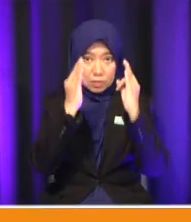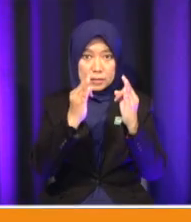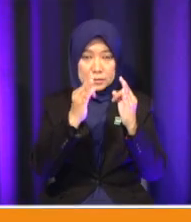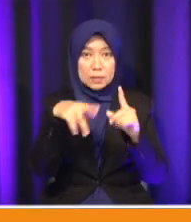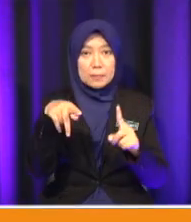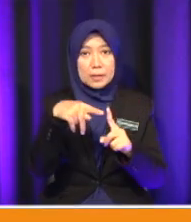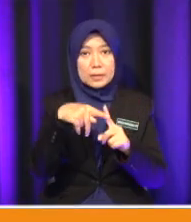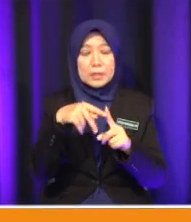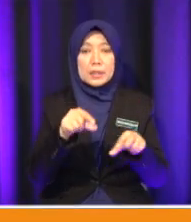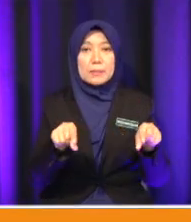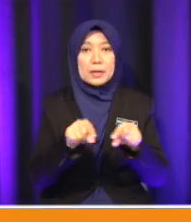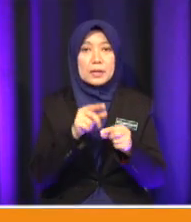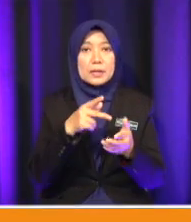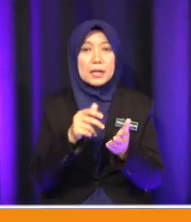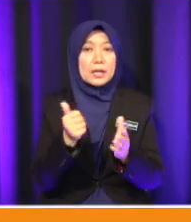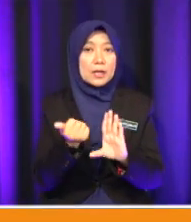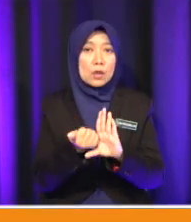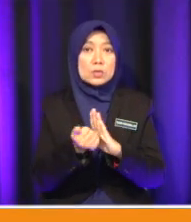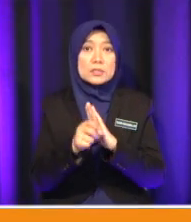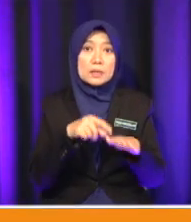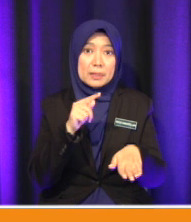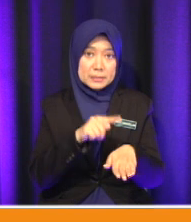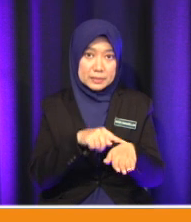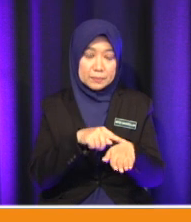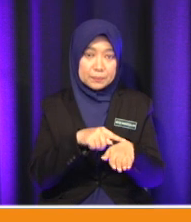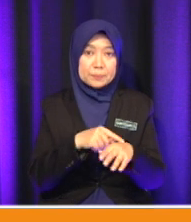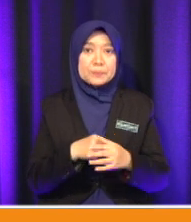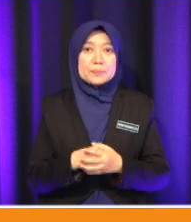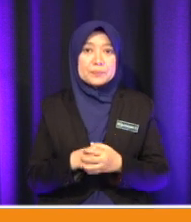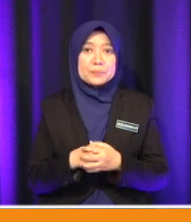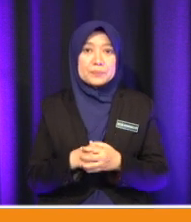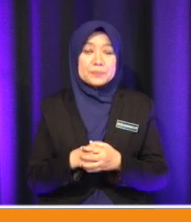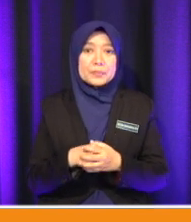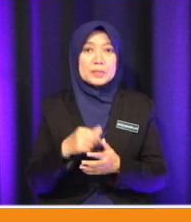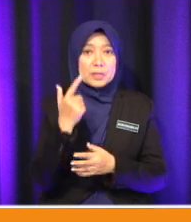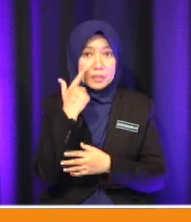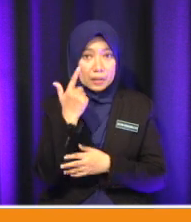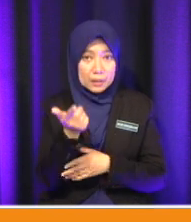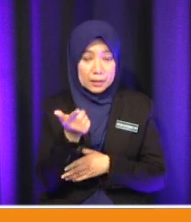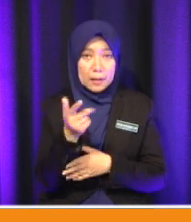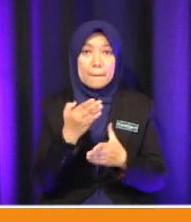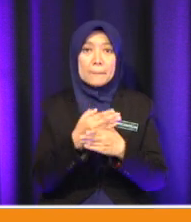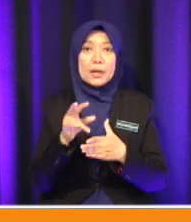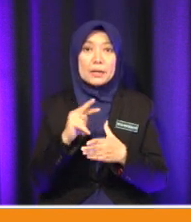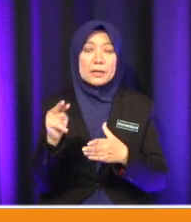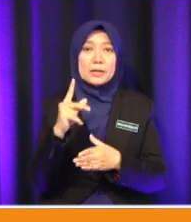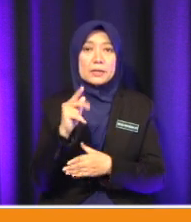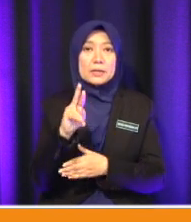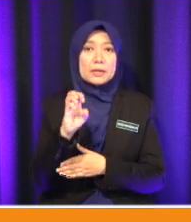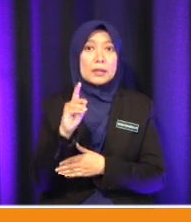imbangan accountsemase Oke kalau ditengok Kak sini kita lihat bagian kredit